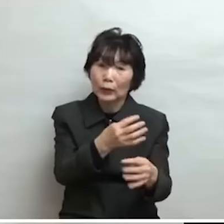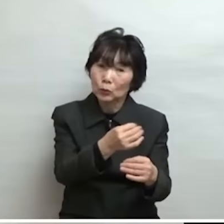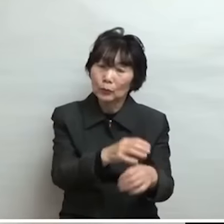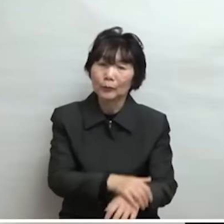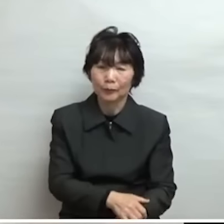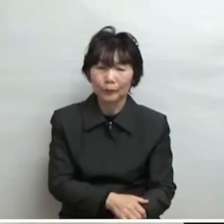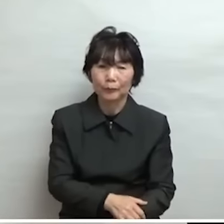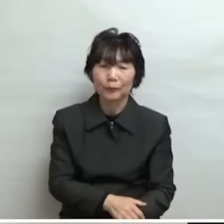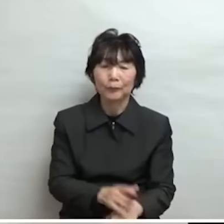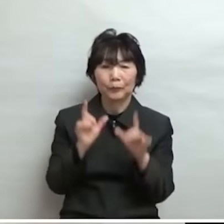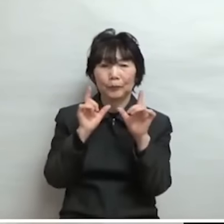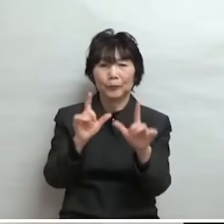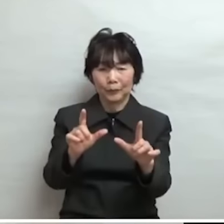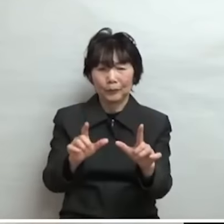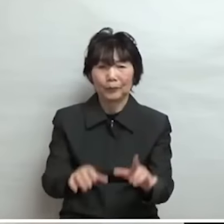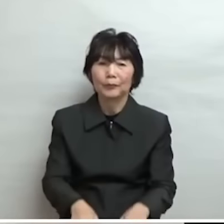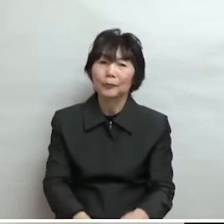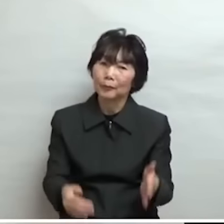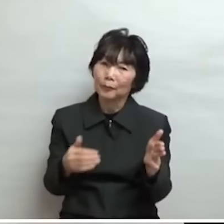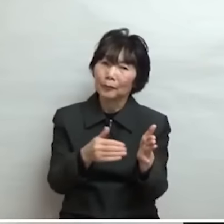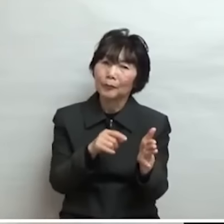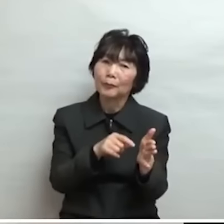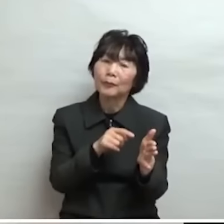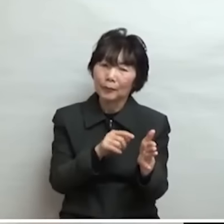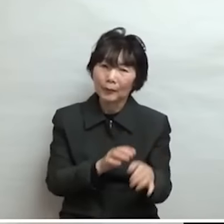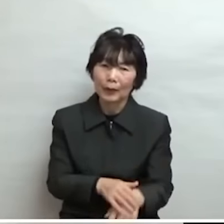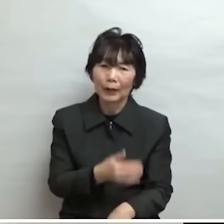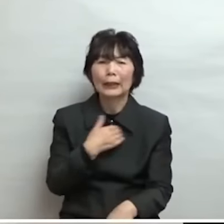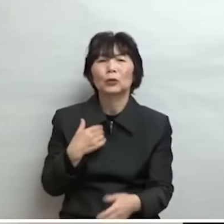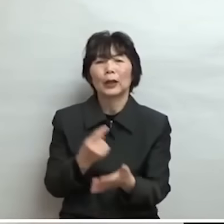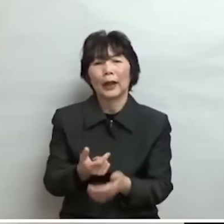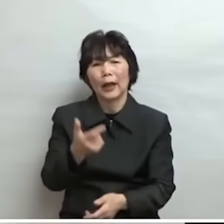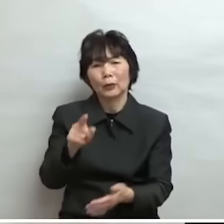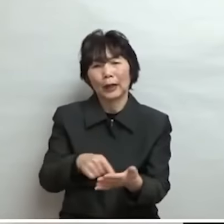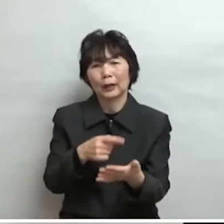県が考えたタイムリミットっていうのは、そもそもできるだけ早くやりたい